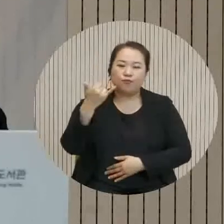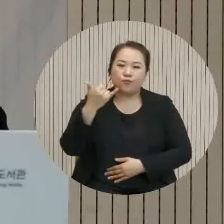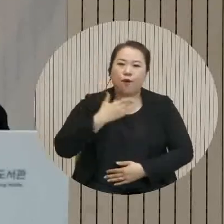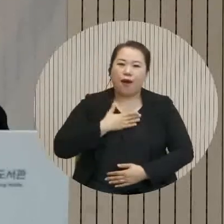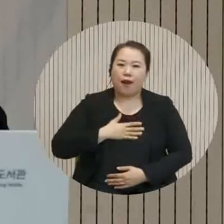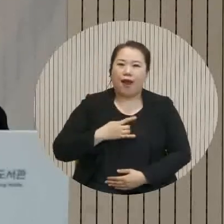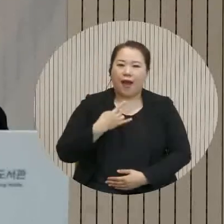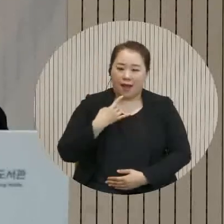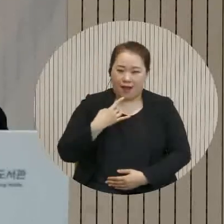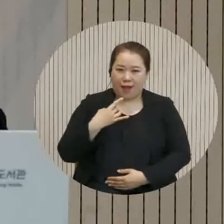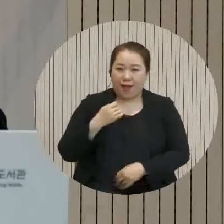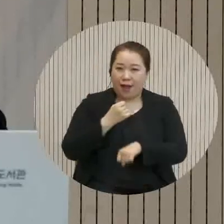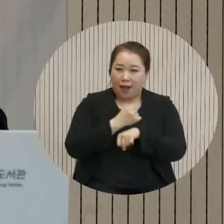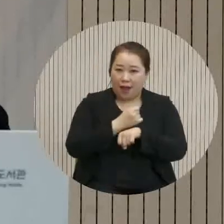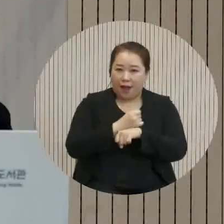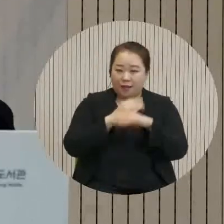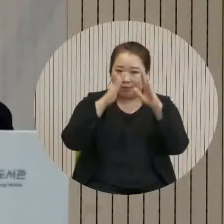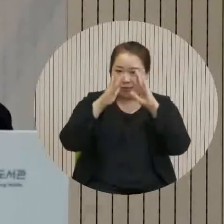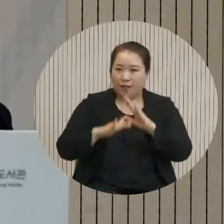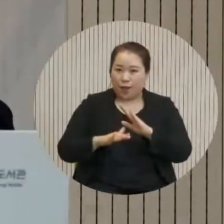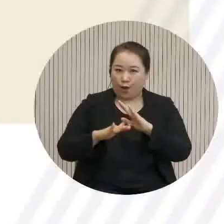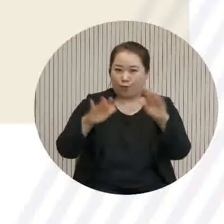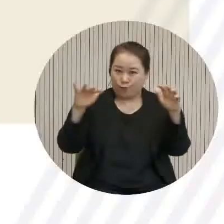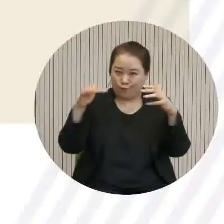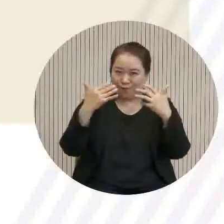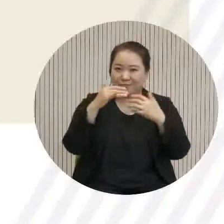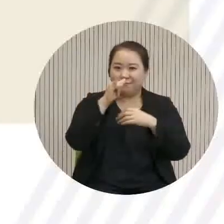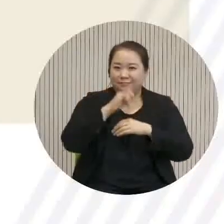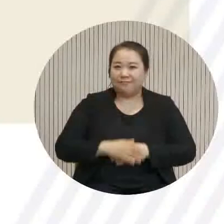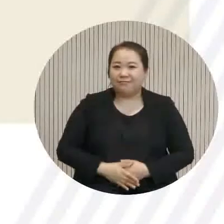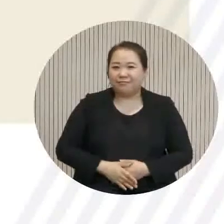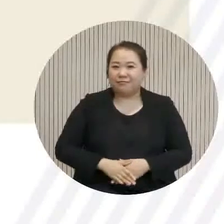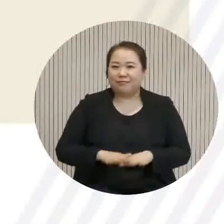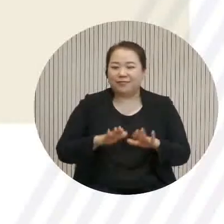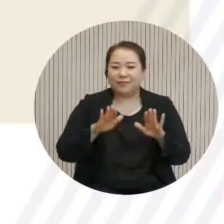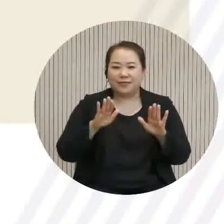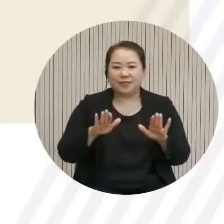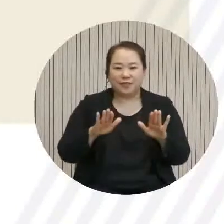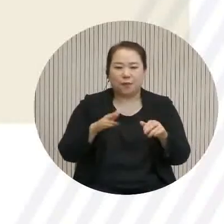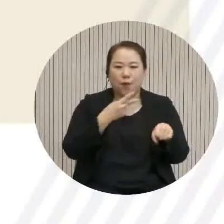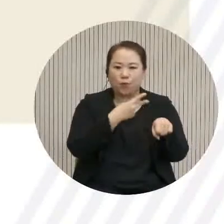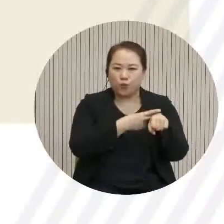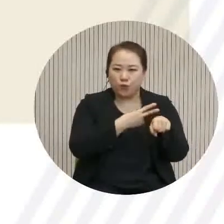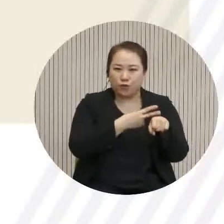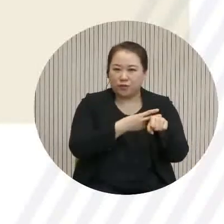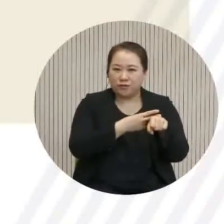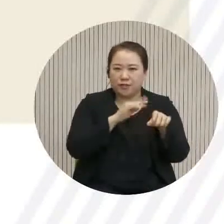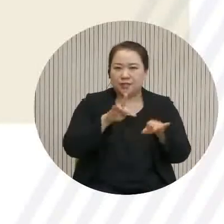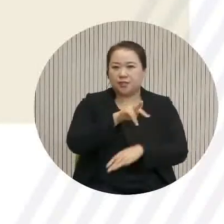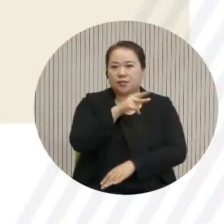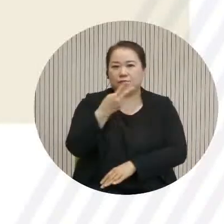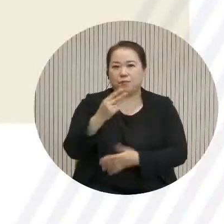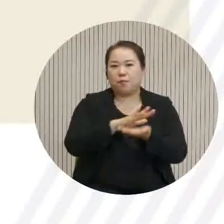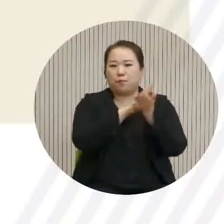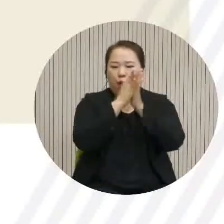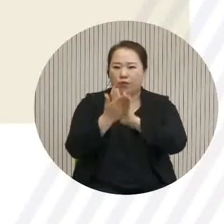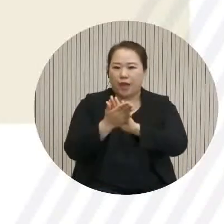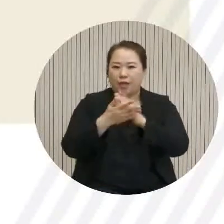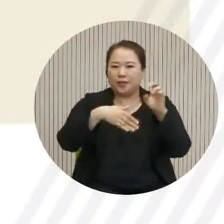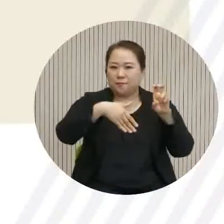주제로 강연을 하면서 주목도 받으셨습니다. 이번에 정현선 교수님께서 변화하는 미디어